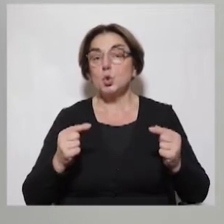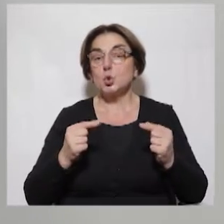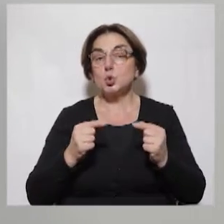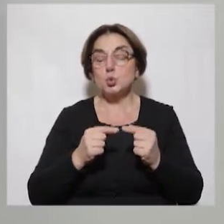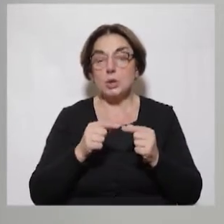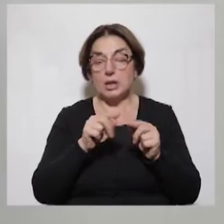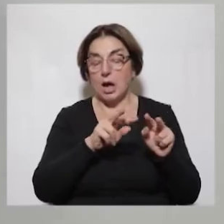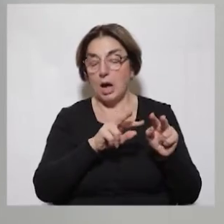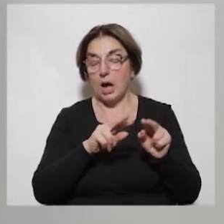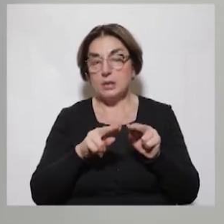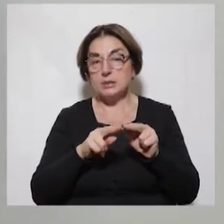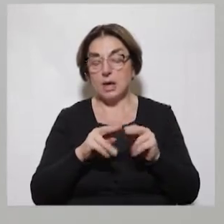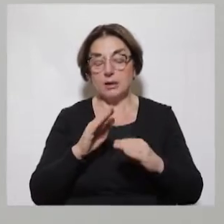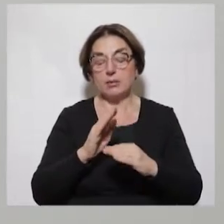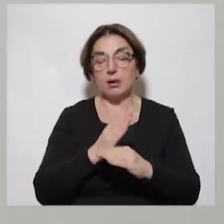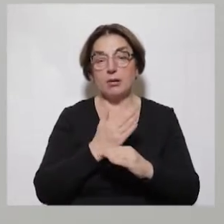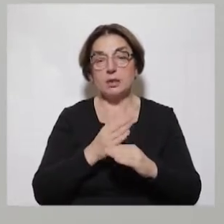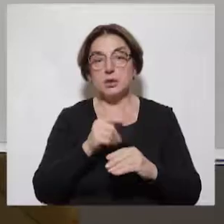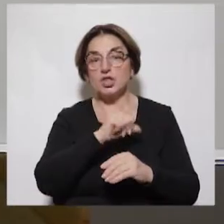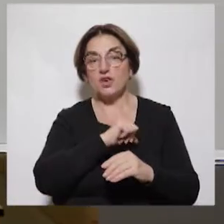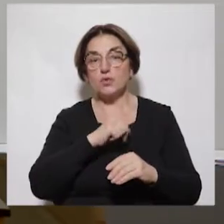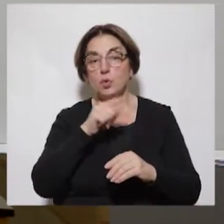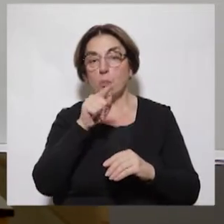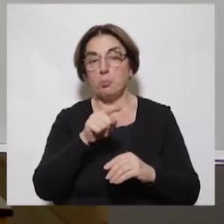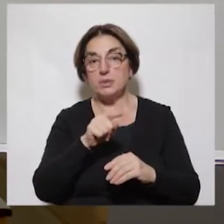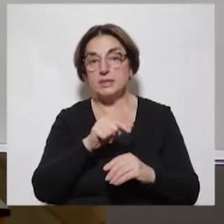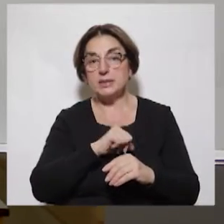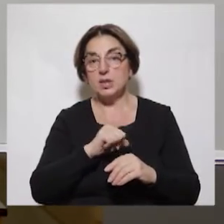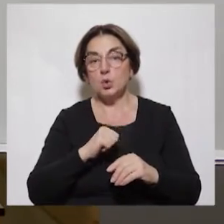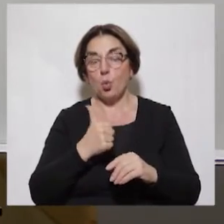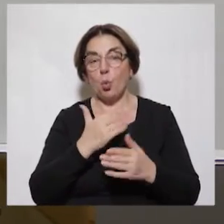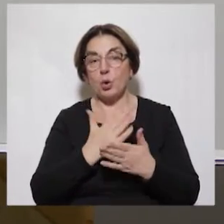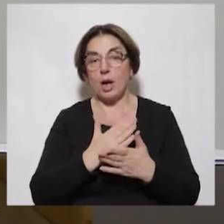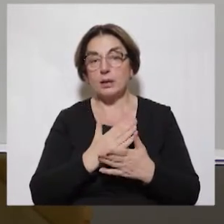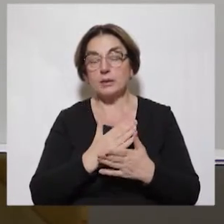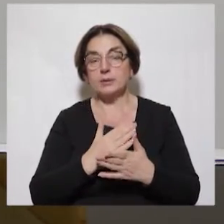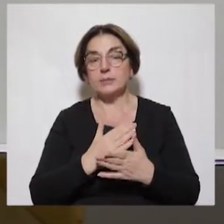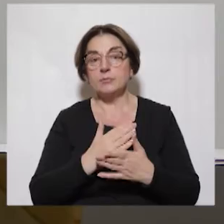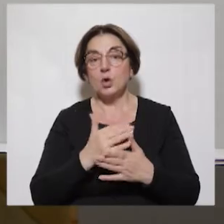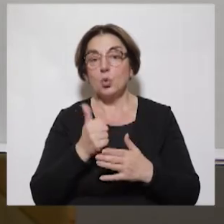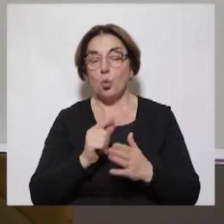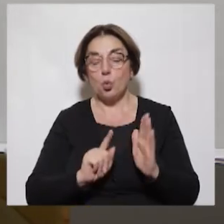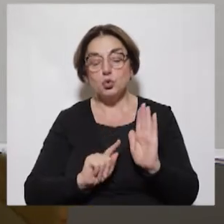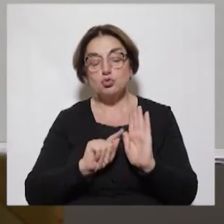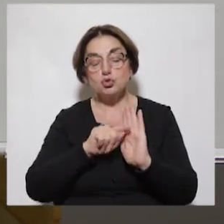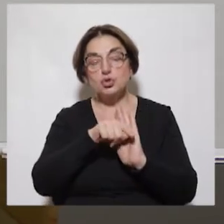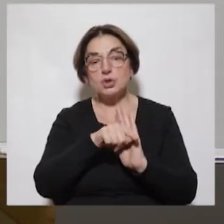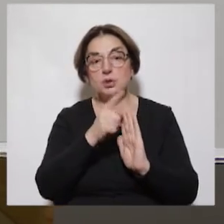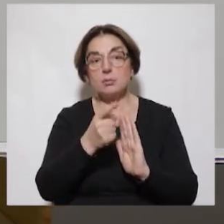ესეა განაწილებული მაცივრის პრინციპი. ეხლა ვნახოთ რა ხდება. პირველ ეტაპზე განვიხილოთ, საიდან შედის